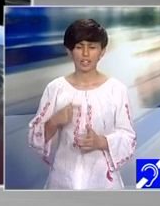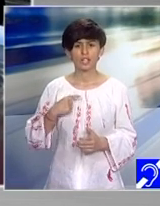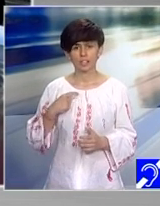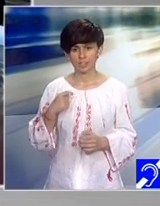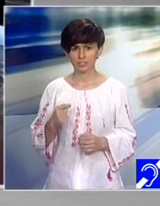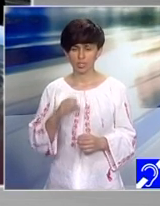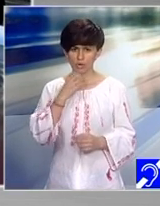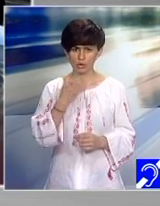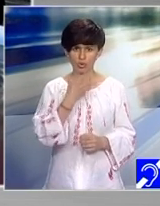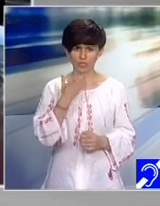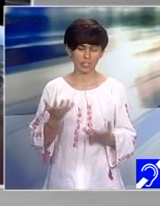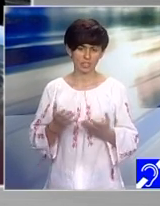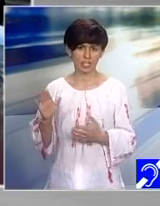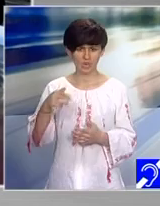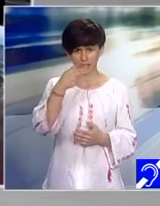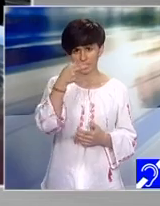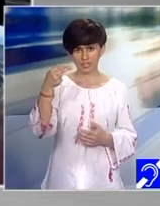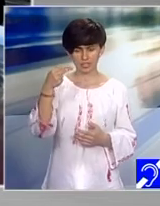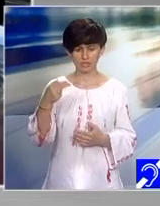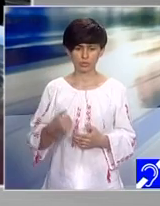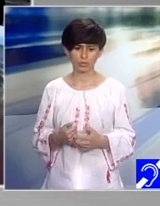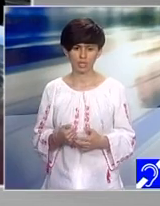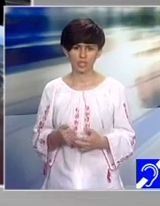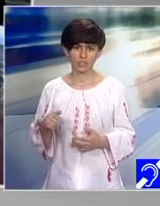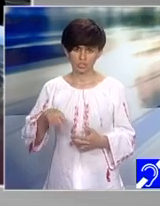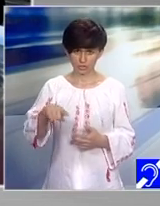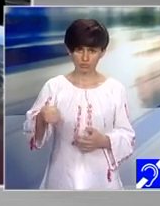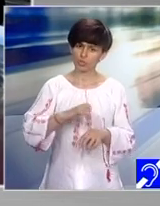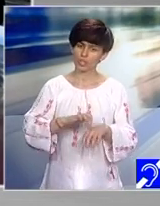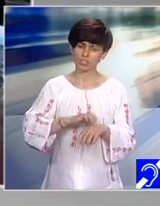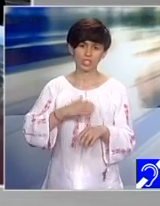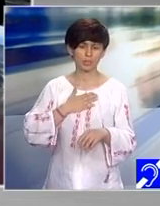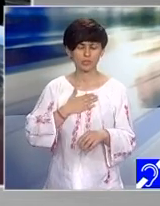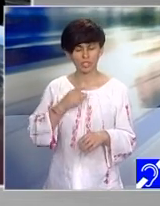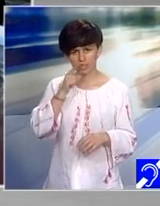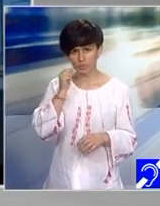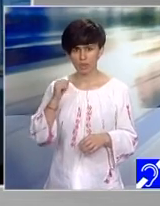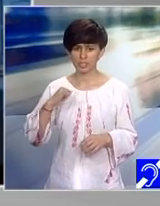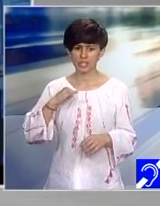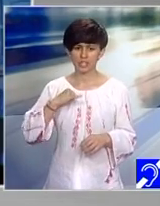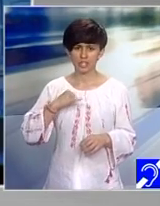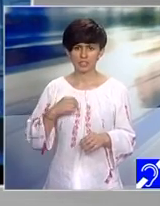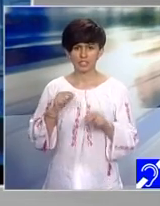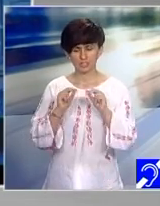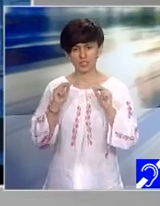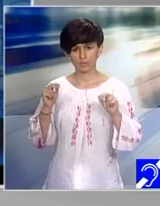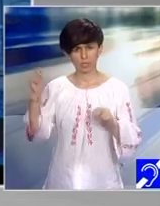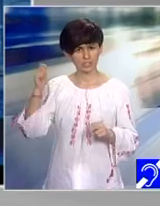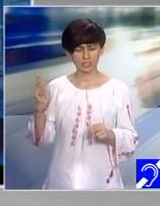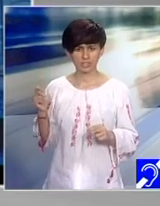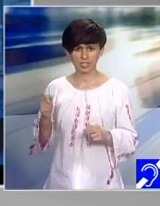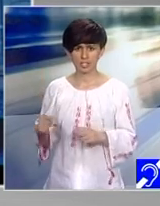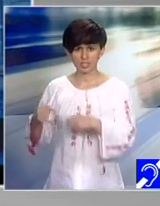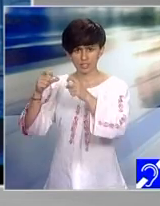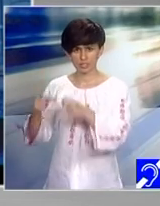amintit. Și unde am încercat să avem oamenii cei mai interesanți și interesați de educație din țară, atât din zona academică, cât și